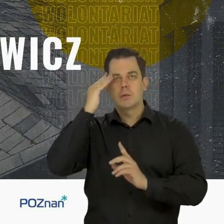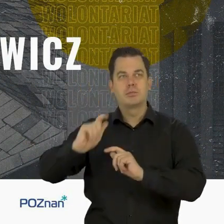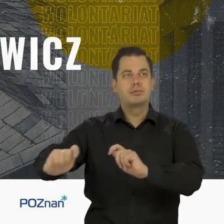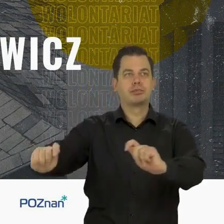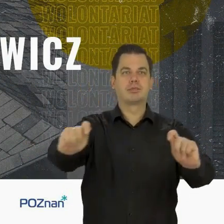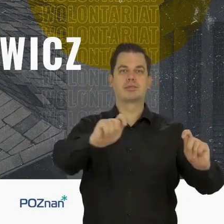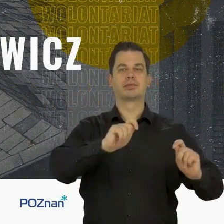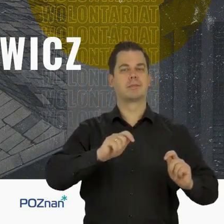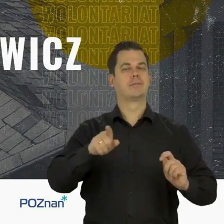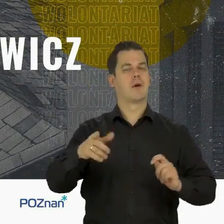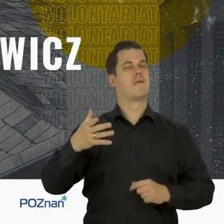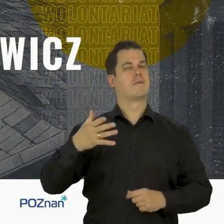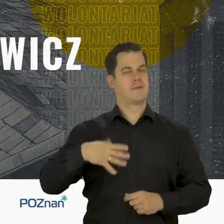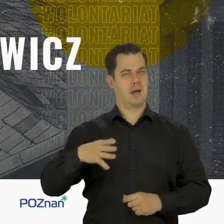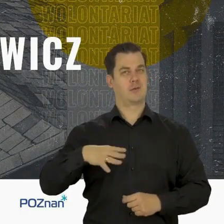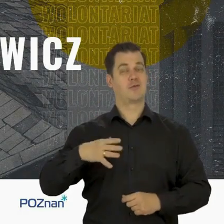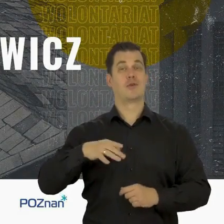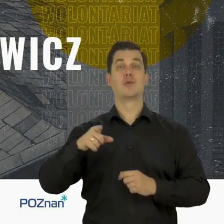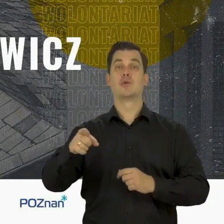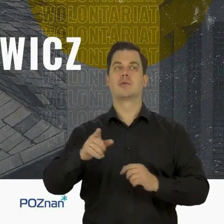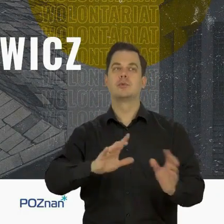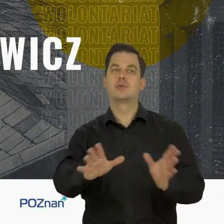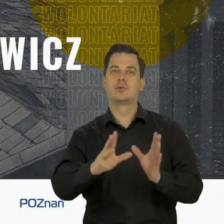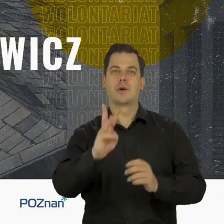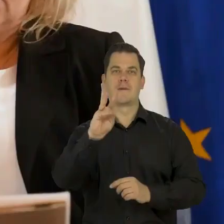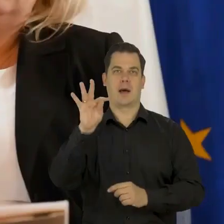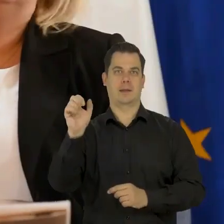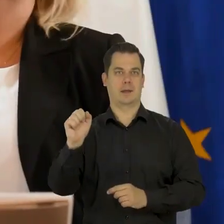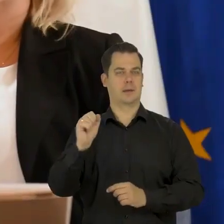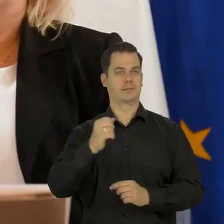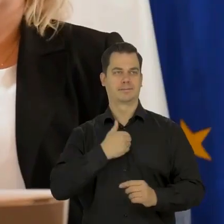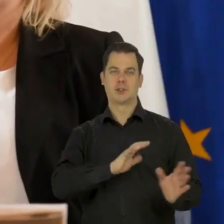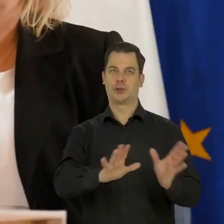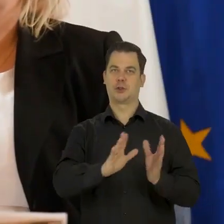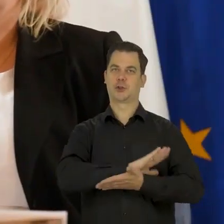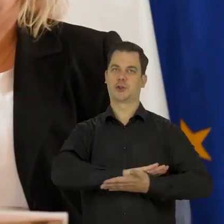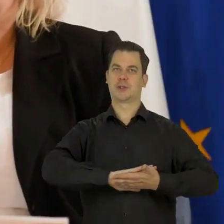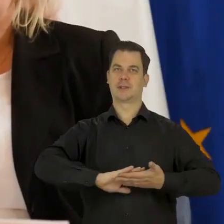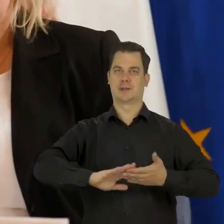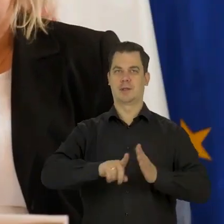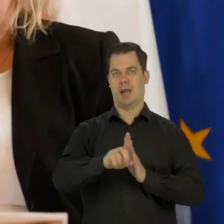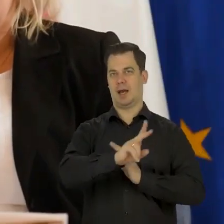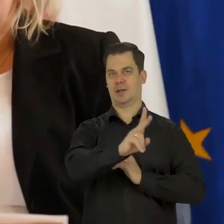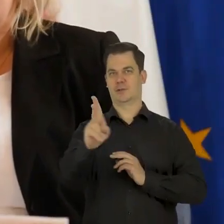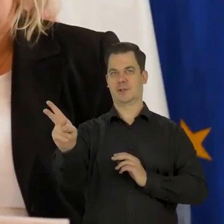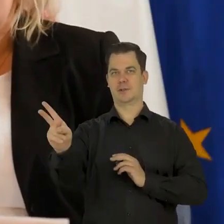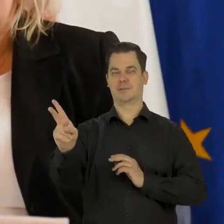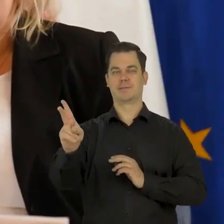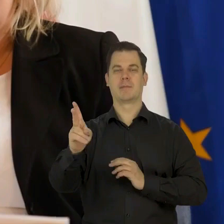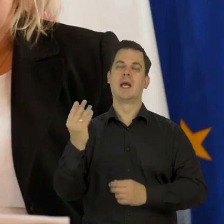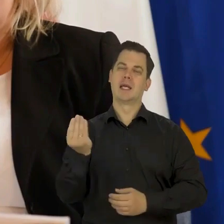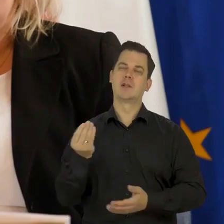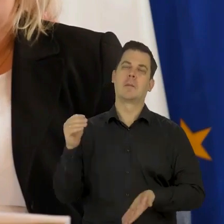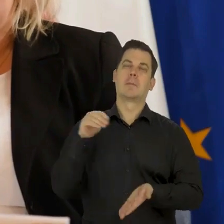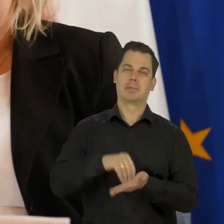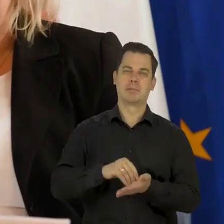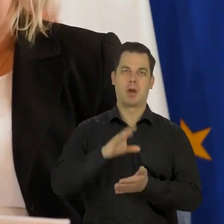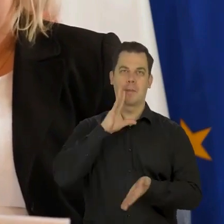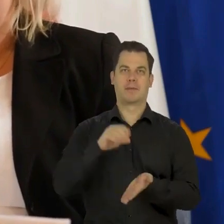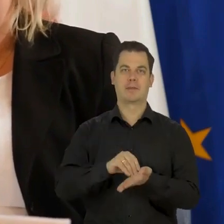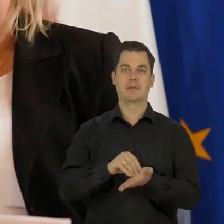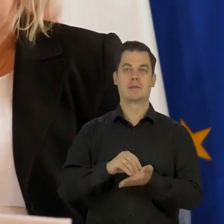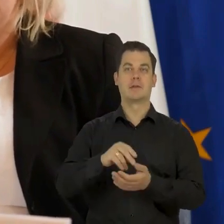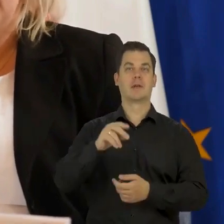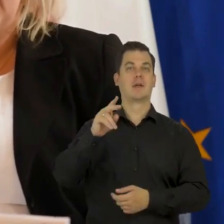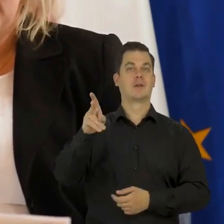roli, jaką Warta odgrywa dla nas wszystkich. Jeszcze raz w imieniu prezydenta miasta Poznania oraz